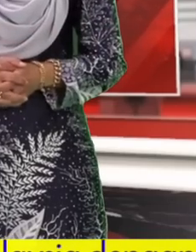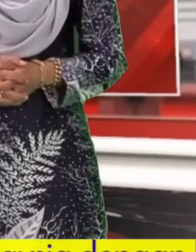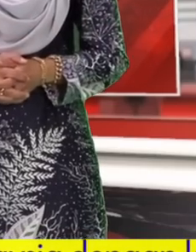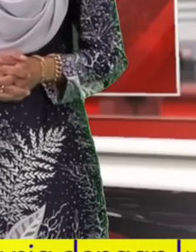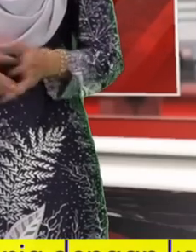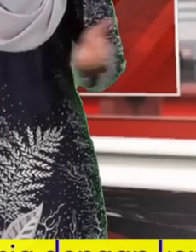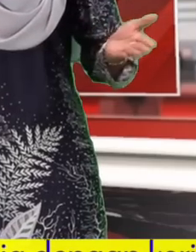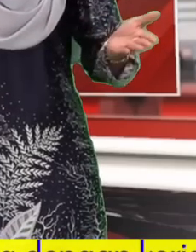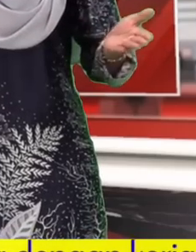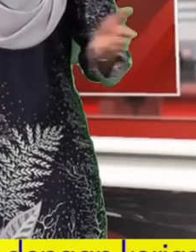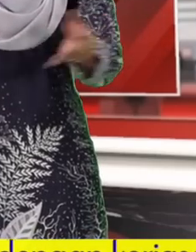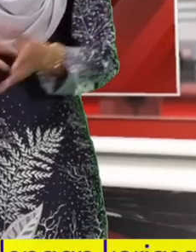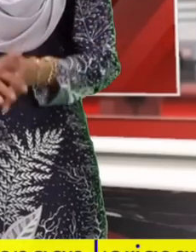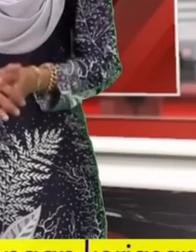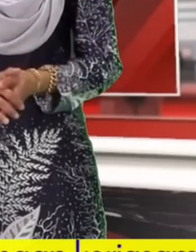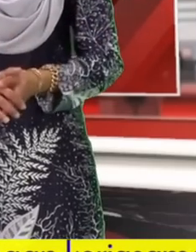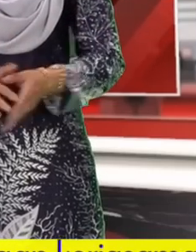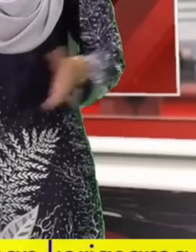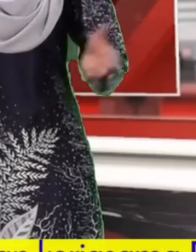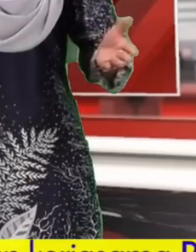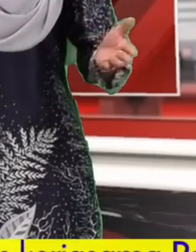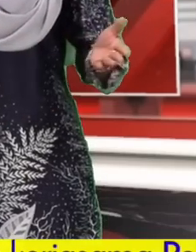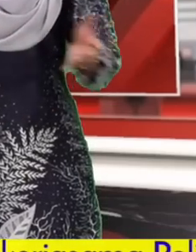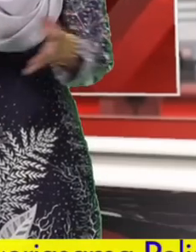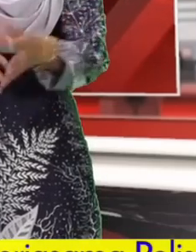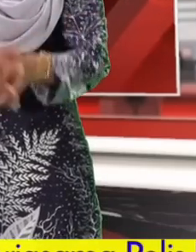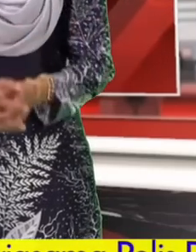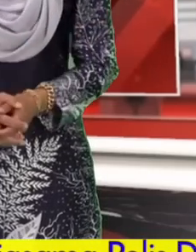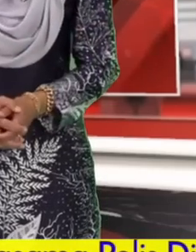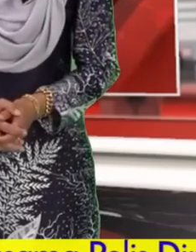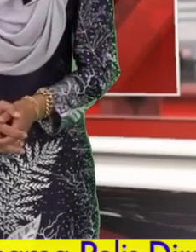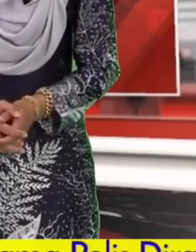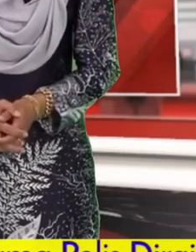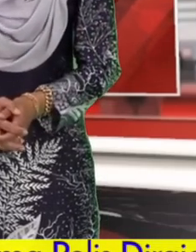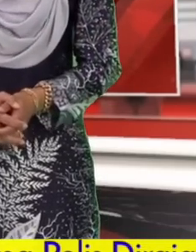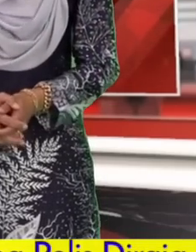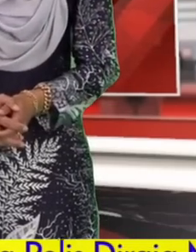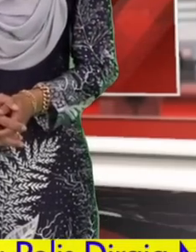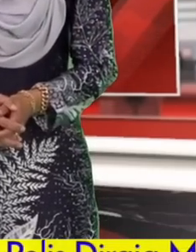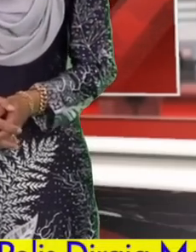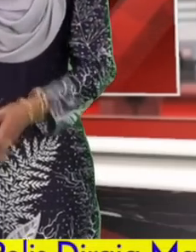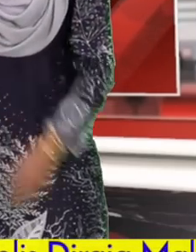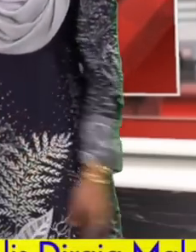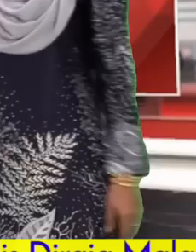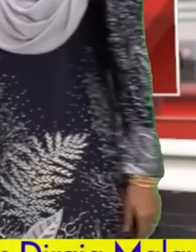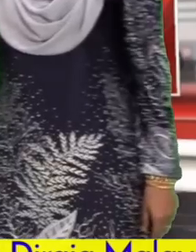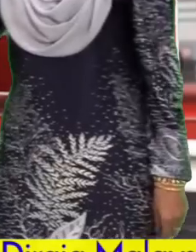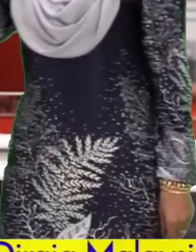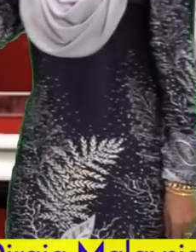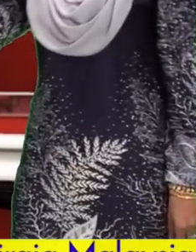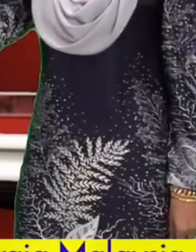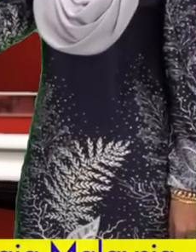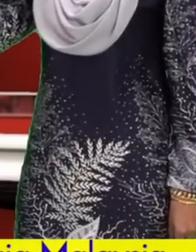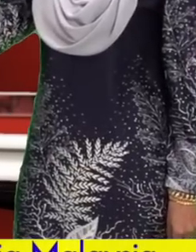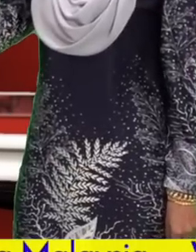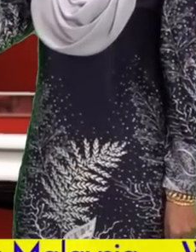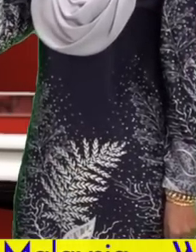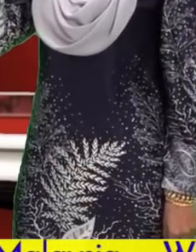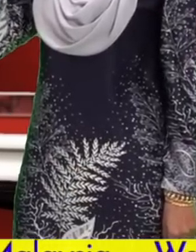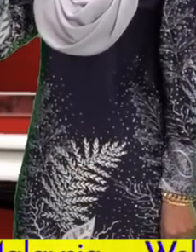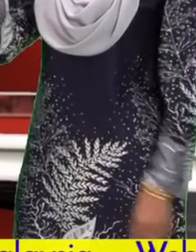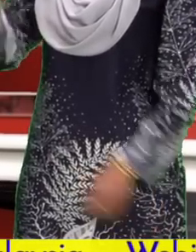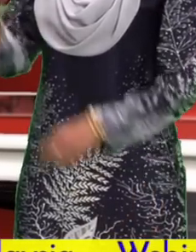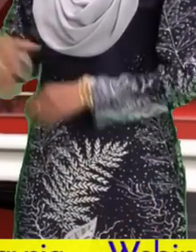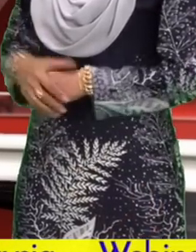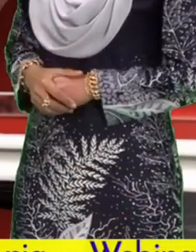Malaysia sehingga kita berjumpa lagi di sesi webinar yang akan datang terima kasih dan jumpa lagi